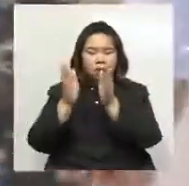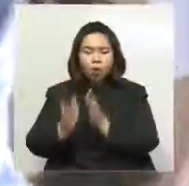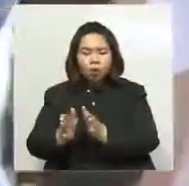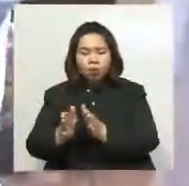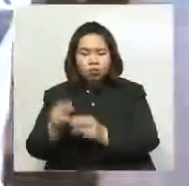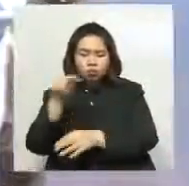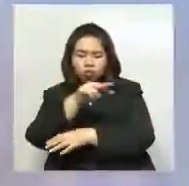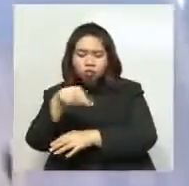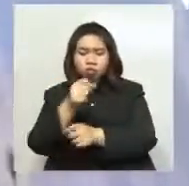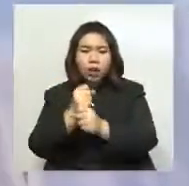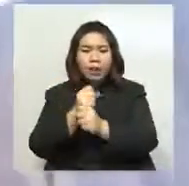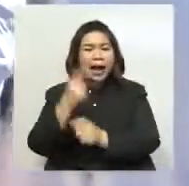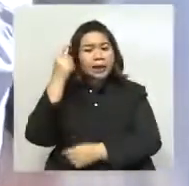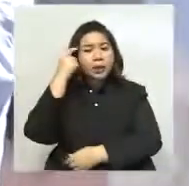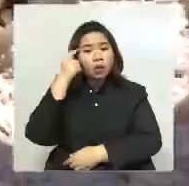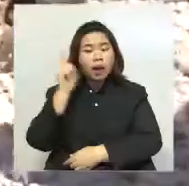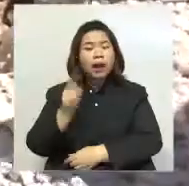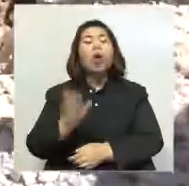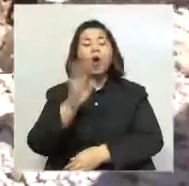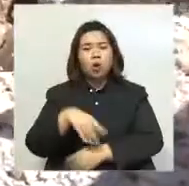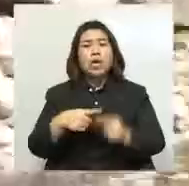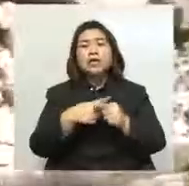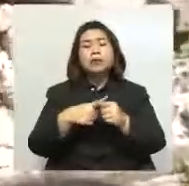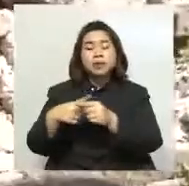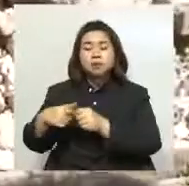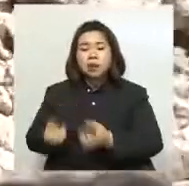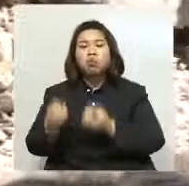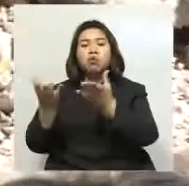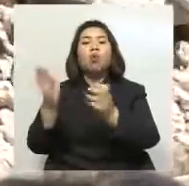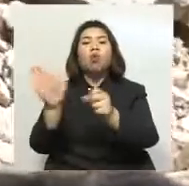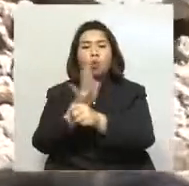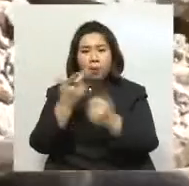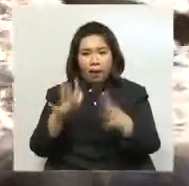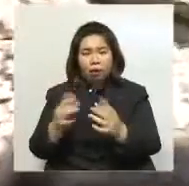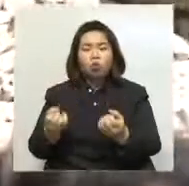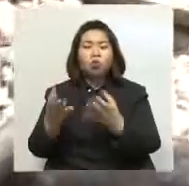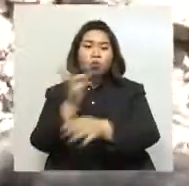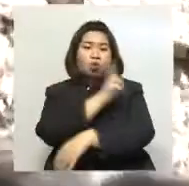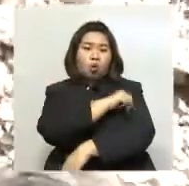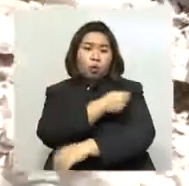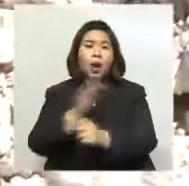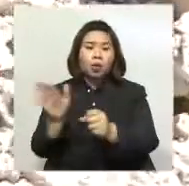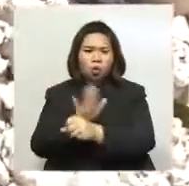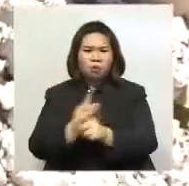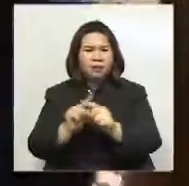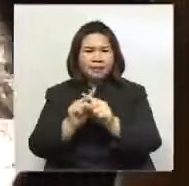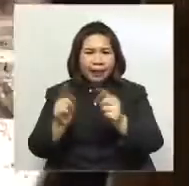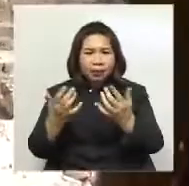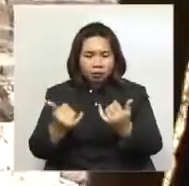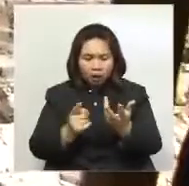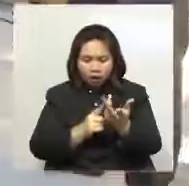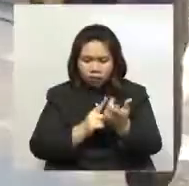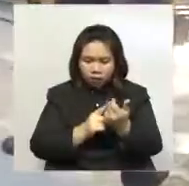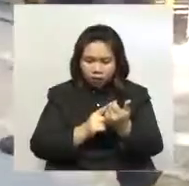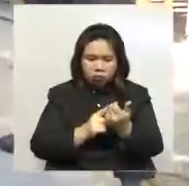ผิดของผู้คุมงานนะคะที่คิดว่าผู้บาดเจ็บถูกส่งไปโรงพยาบาลทั้งหมดแล้วซึ่งเหตุการณ์ครั้งนี้เมื่อสรุปตัว